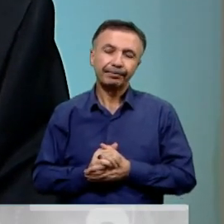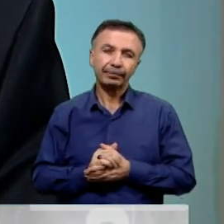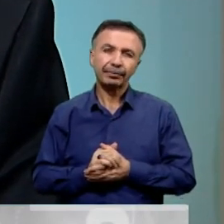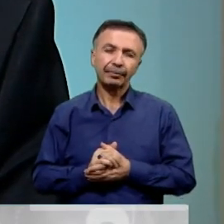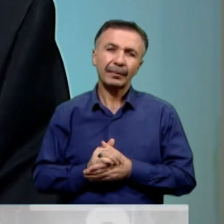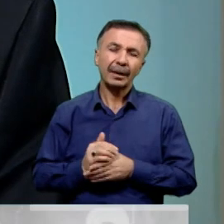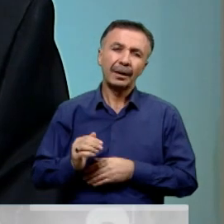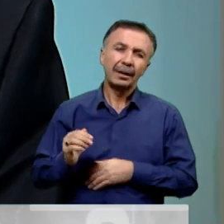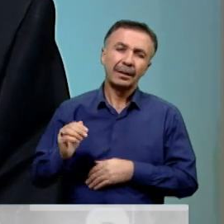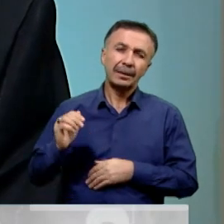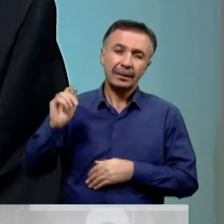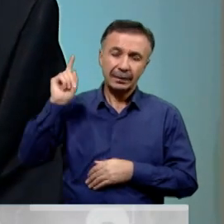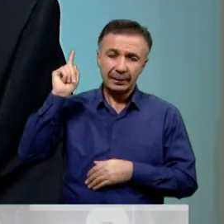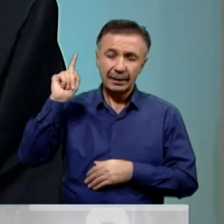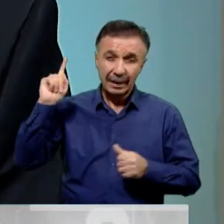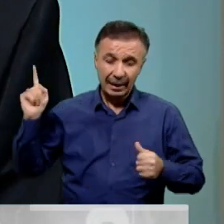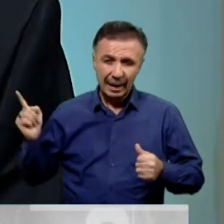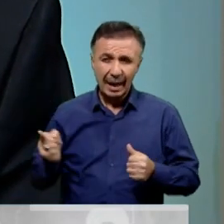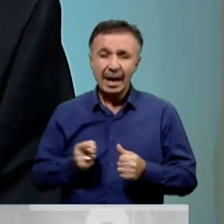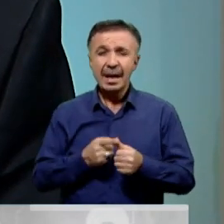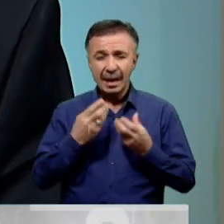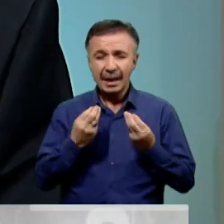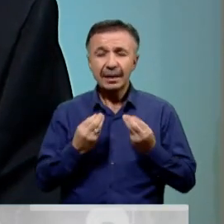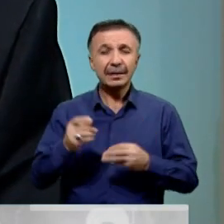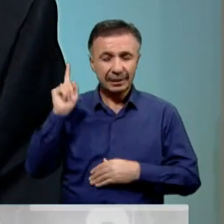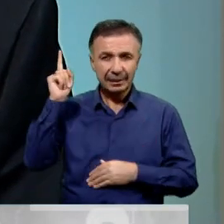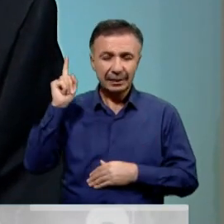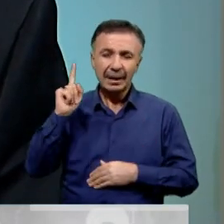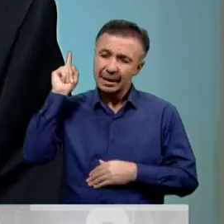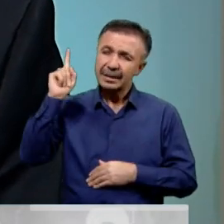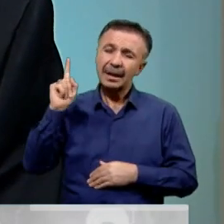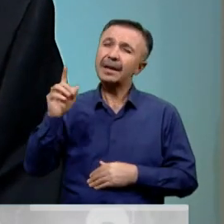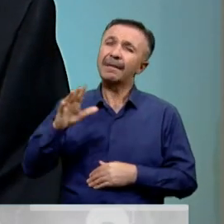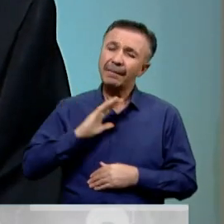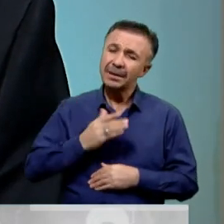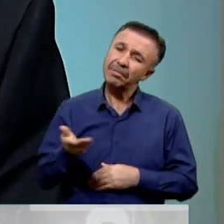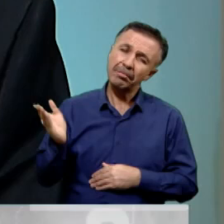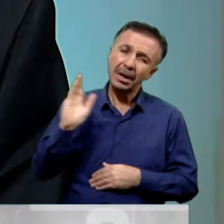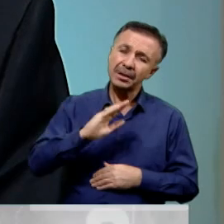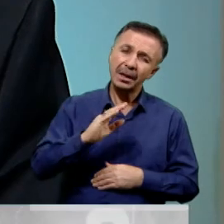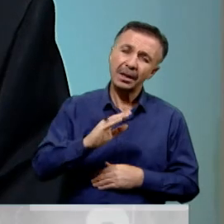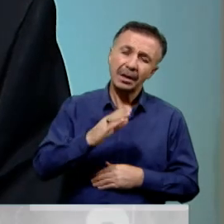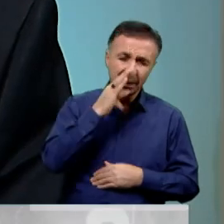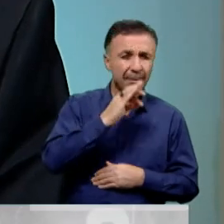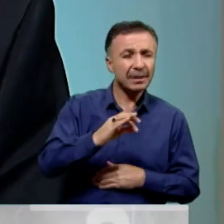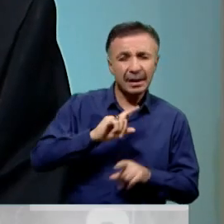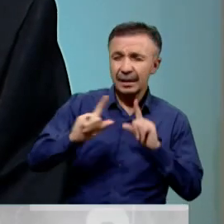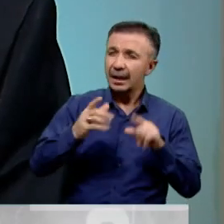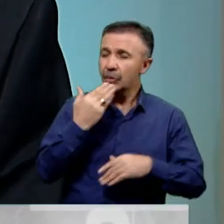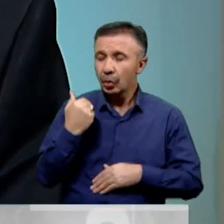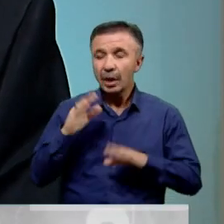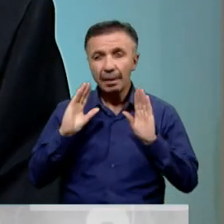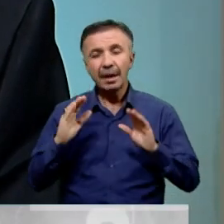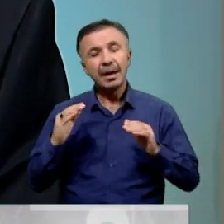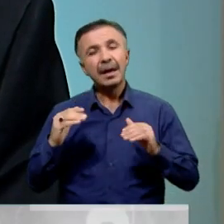ebediysin, en hayırlısısın. Yani sen olduktan sonra başkasına ihtiyacım yok ama yine de bana bir